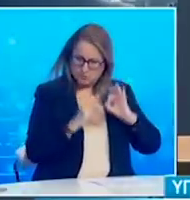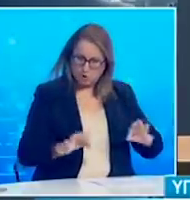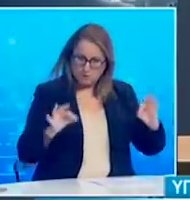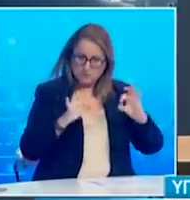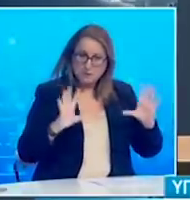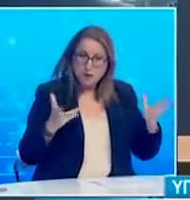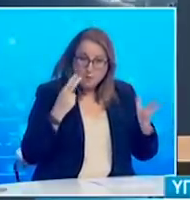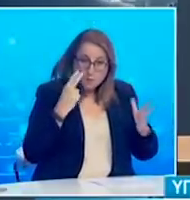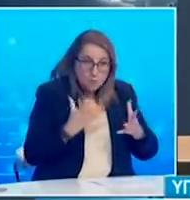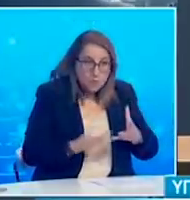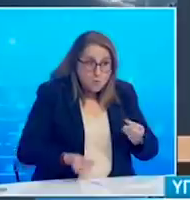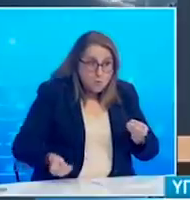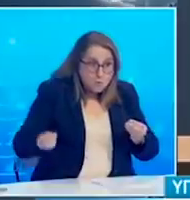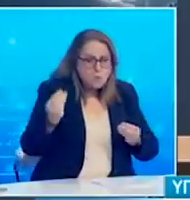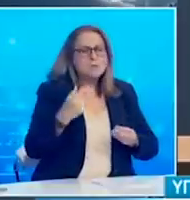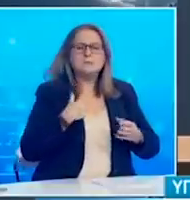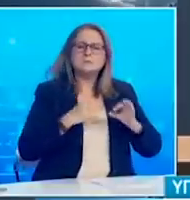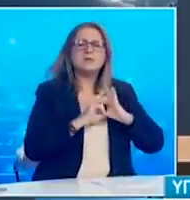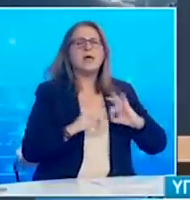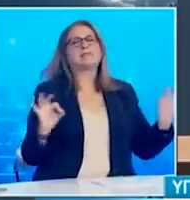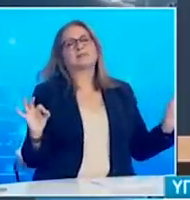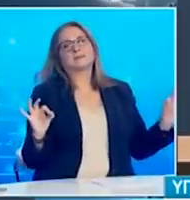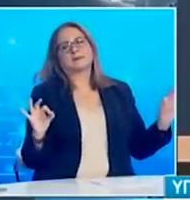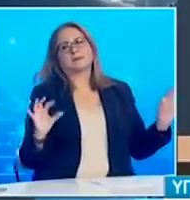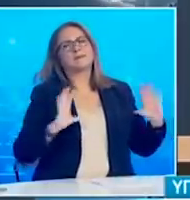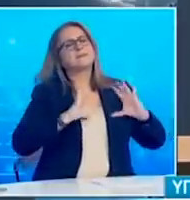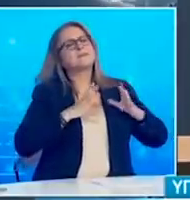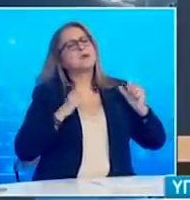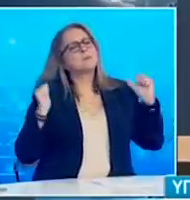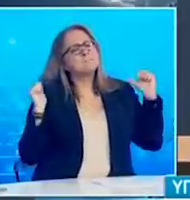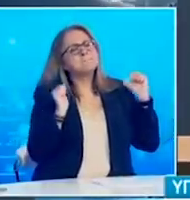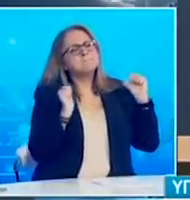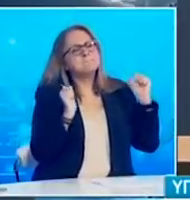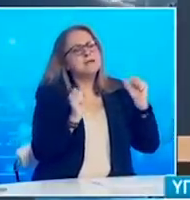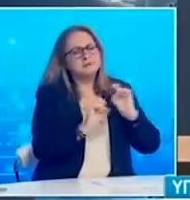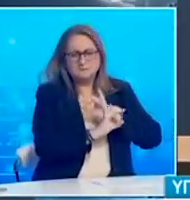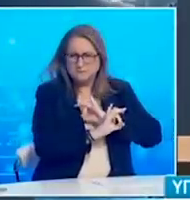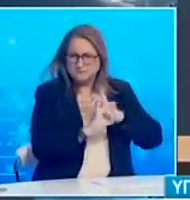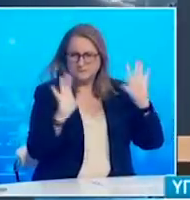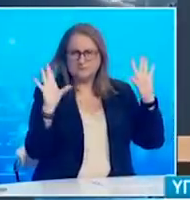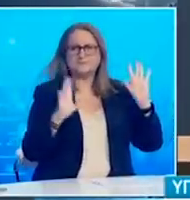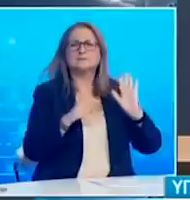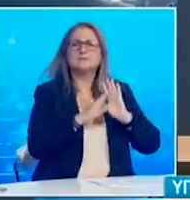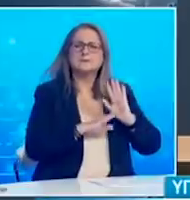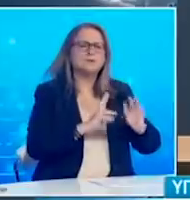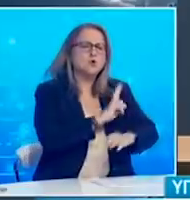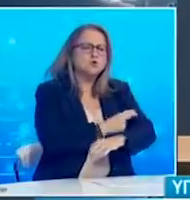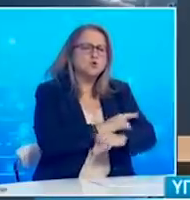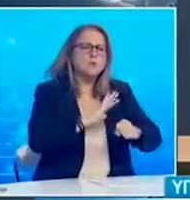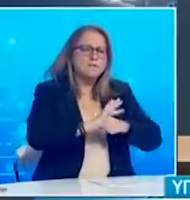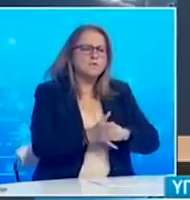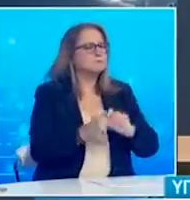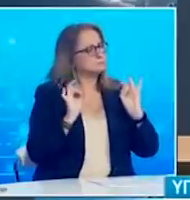έτοιμους και να μην πιεστεί ούτε το σύστημα ιχνηλάτησης, όπως δεν θέλουμε σε καμία περίπτωση να πιεστεί το σύστημα, το Εθνικό Σύστημα